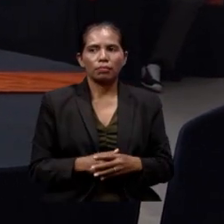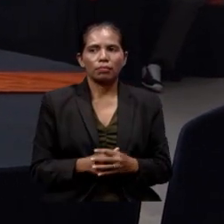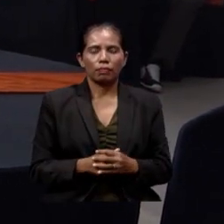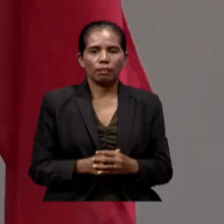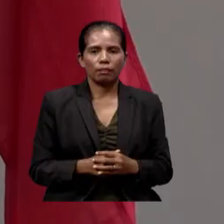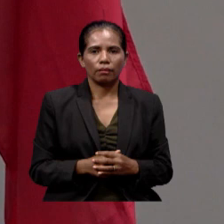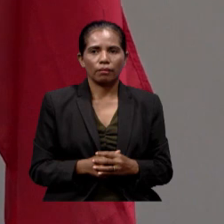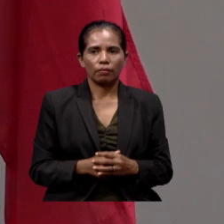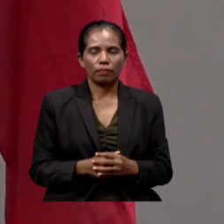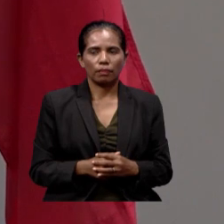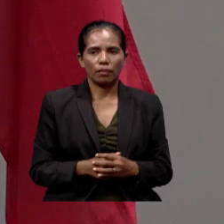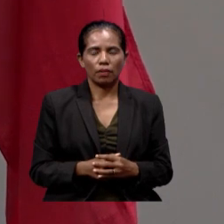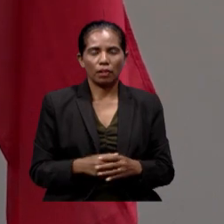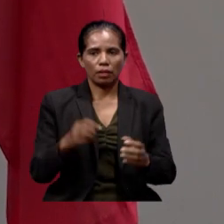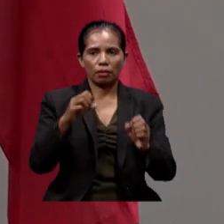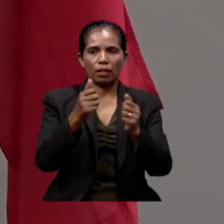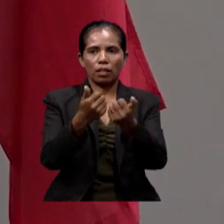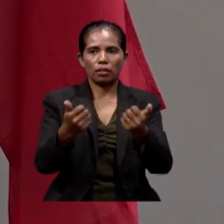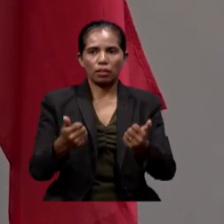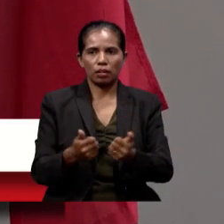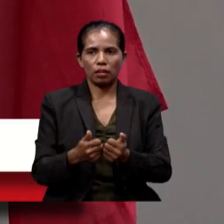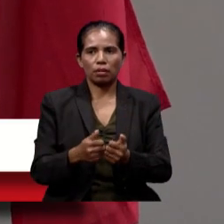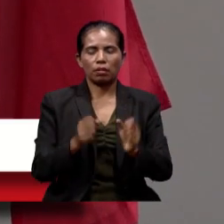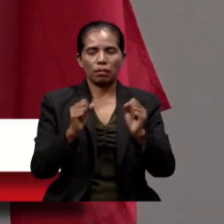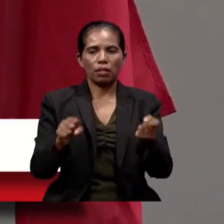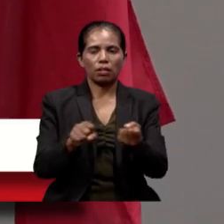guru kia sang lebih dari saya fortilita.